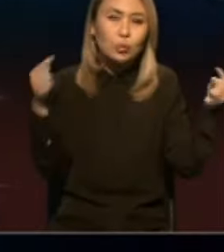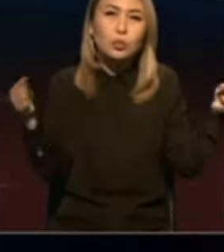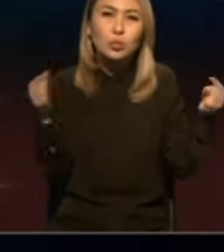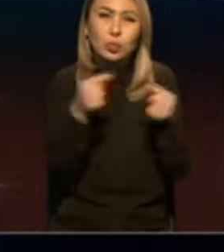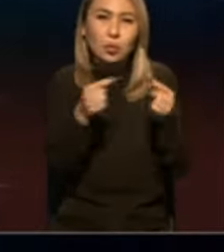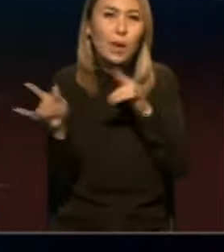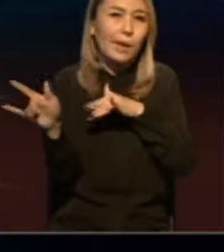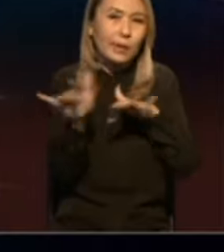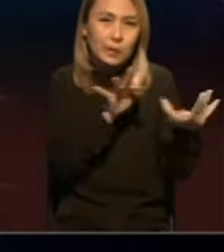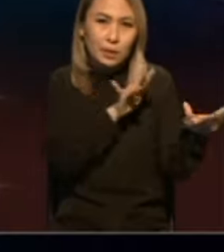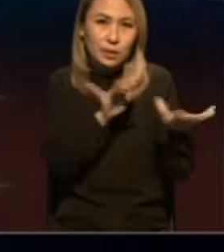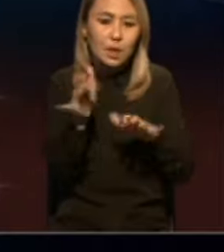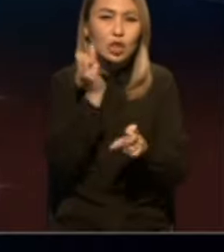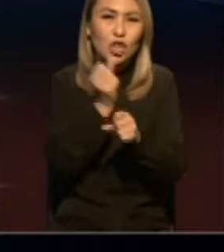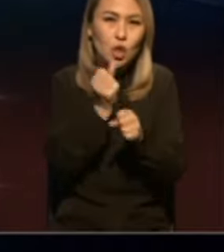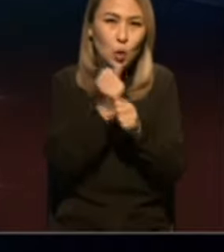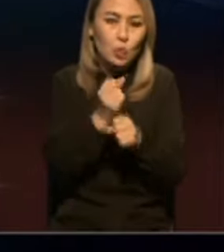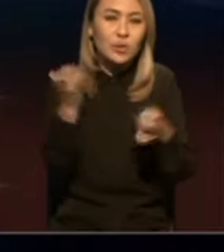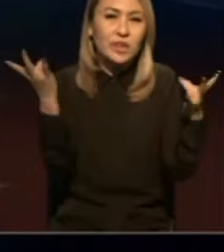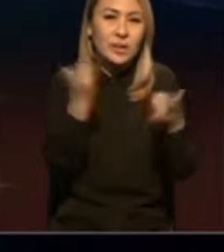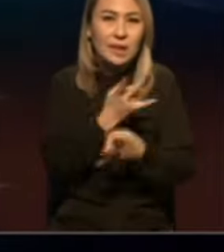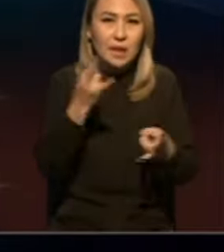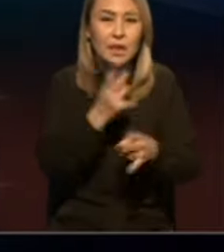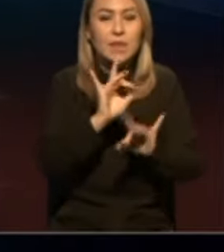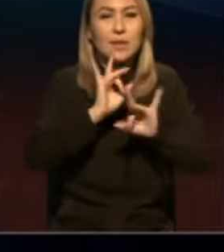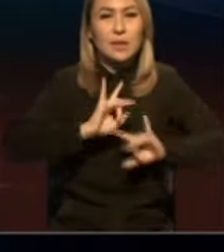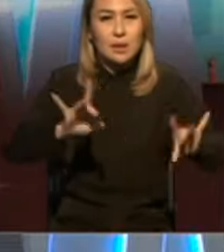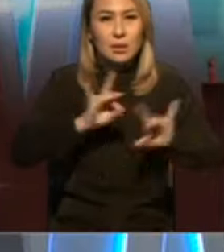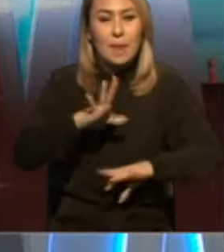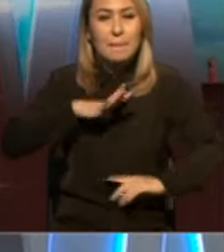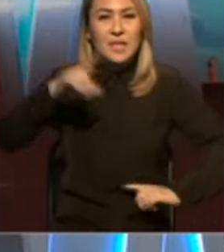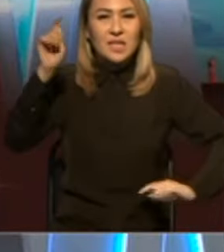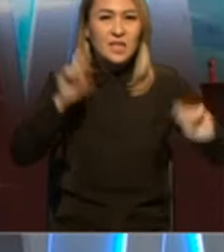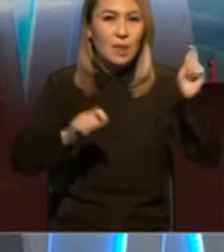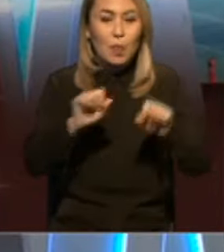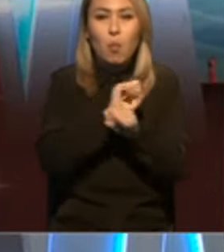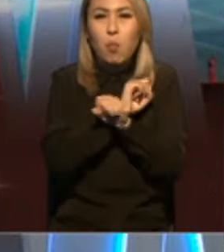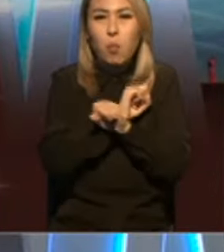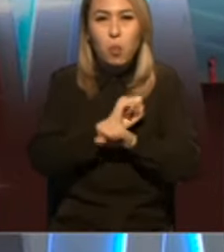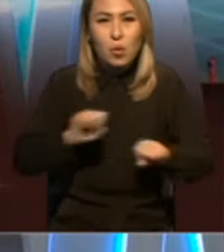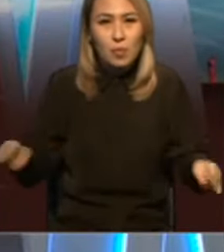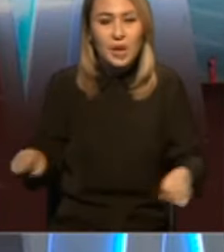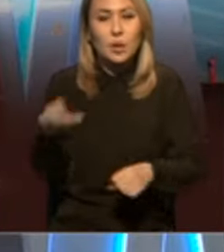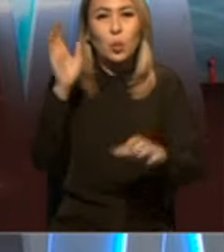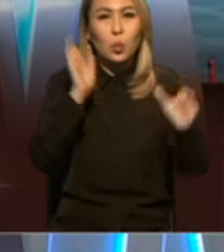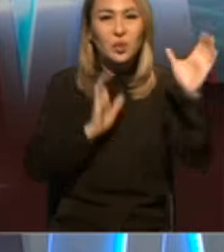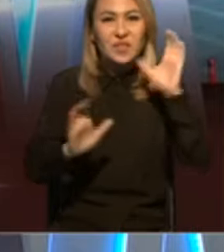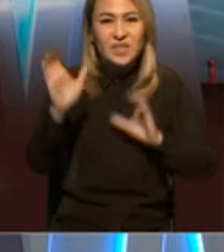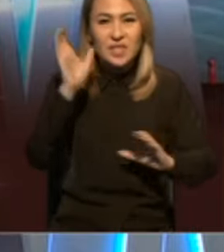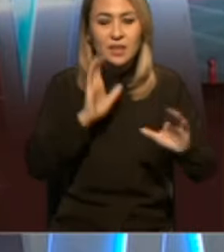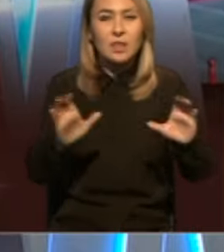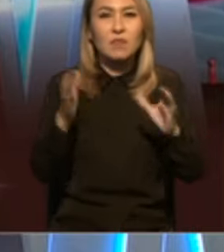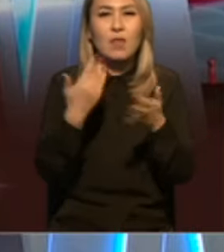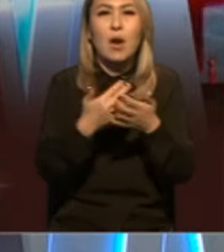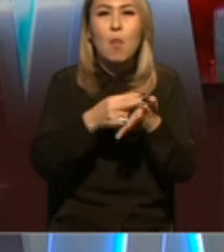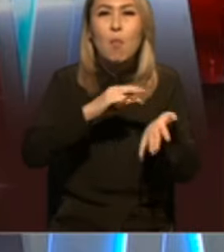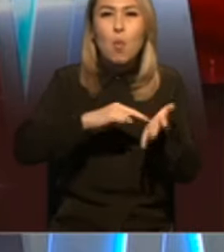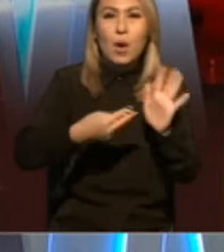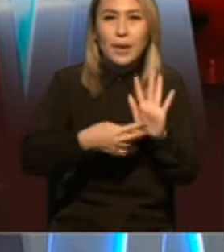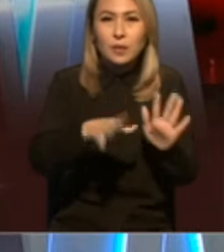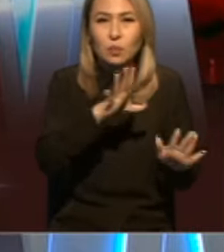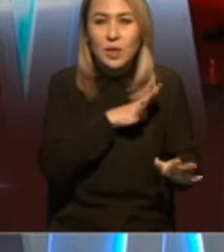әрекеттерге жасауымыз керек, себебі жаңада айтып жаңа саммитке болмайды ол. Жаңа университеттерде немесе жаңадай проект болсын,